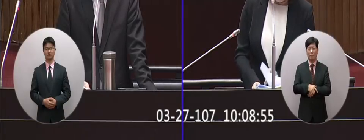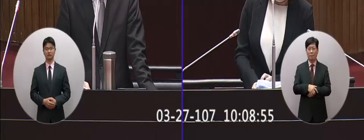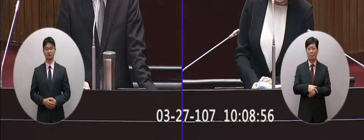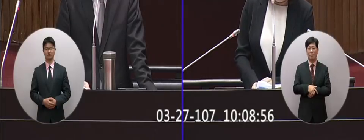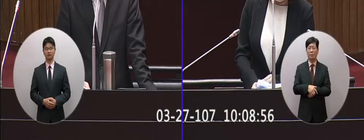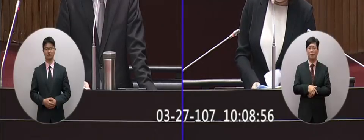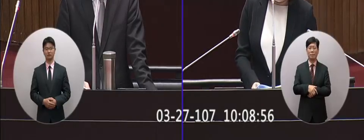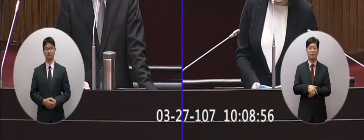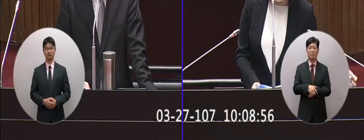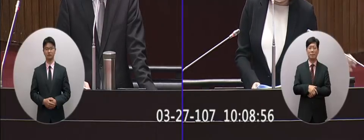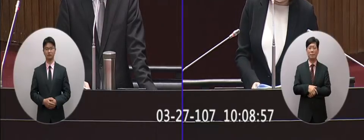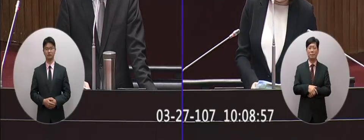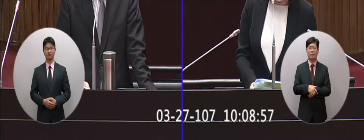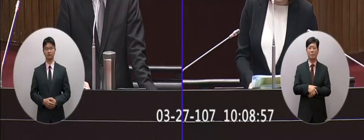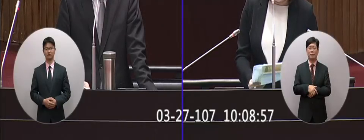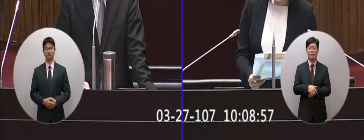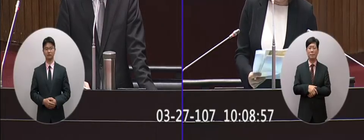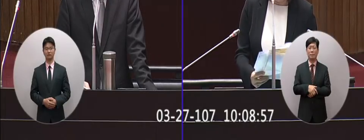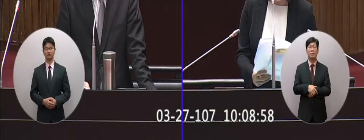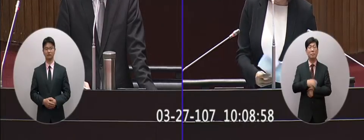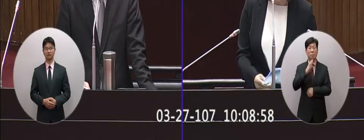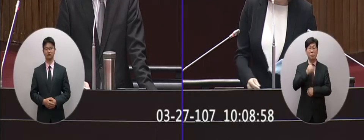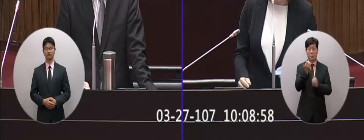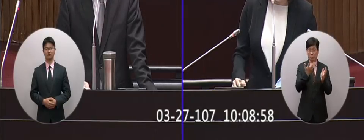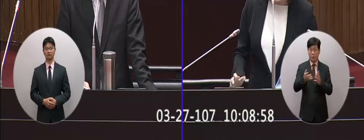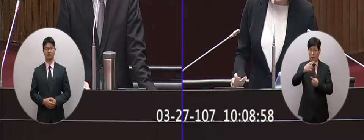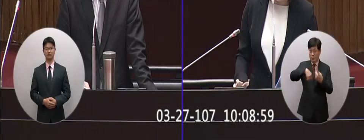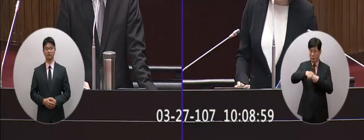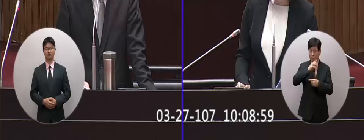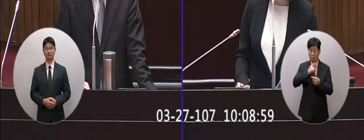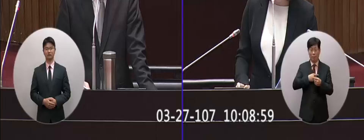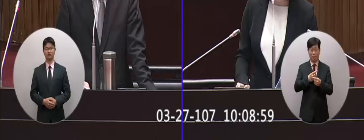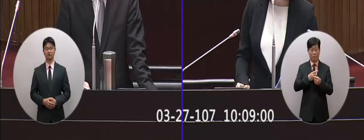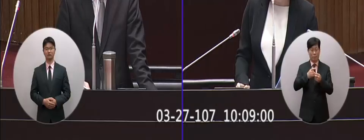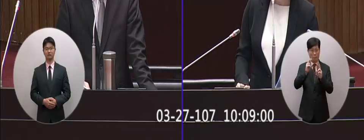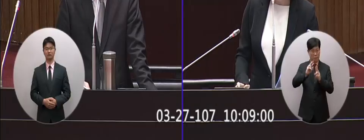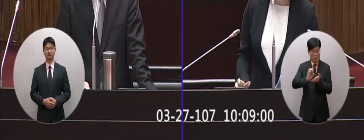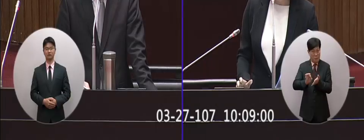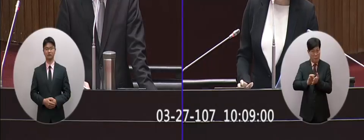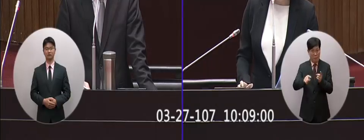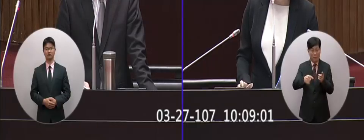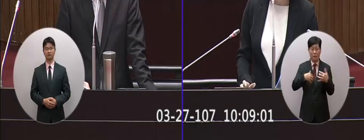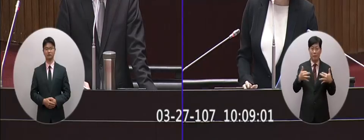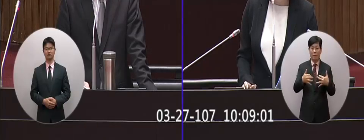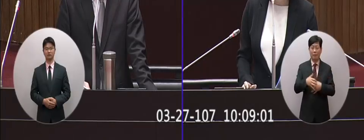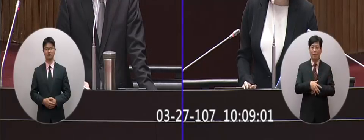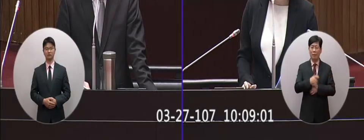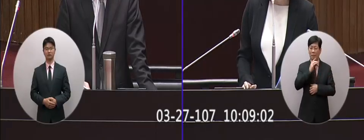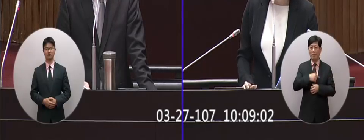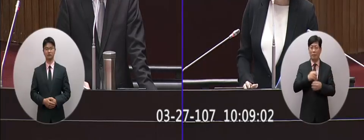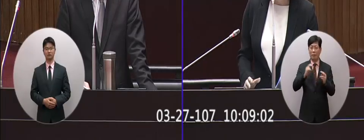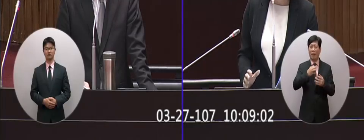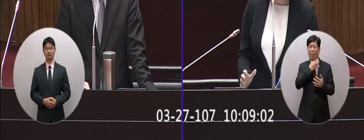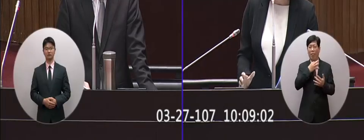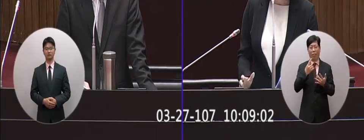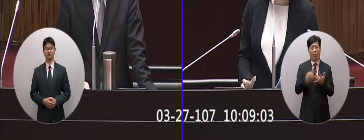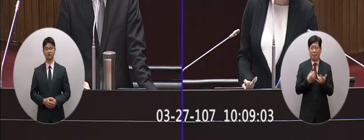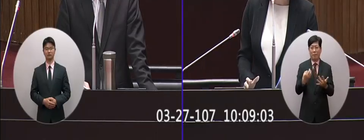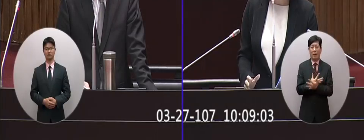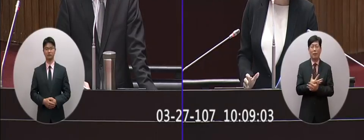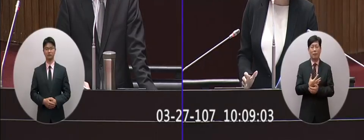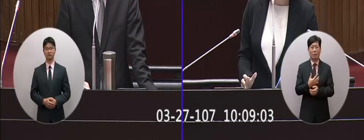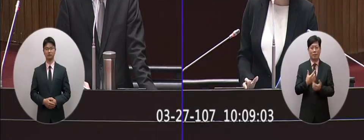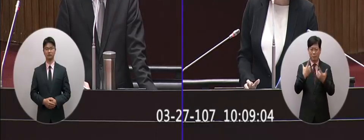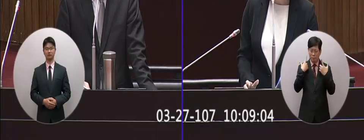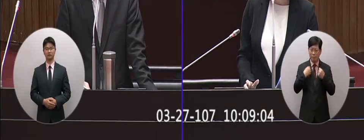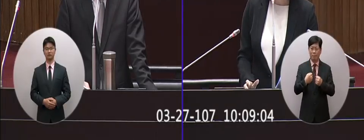在整个备转容量率，因为大家很担心的就是我们缺电的问题，所以我们一直